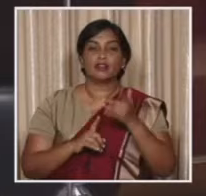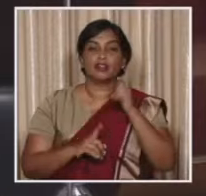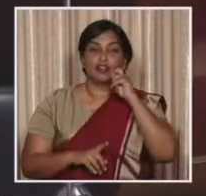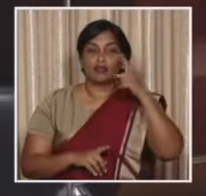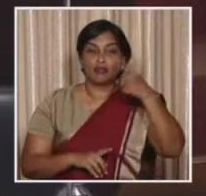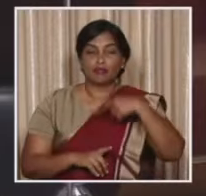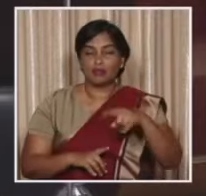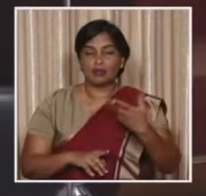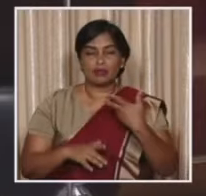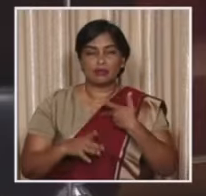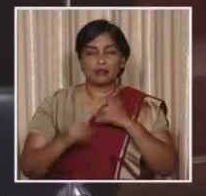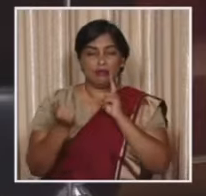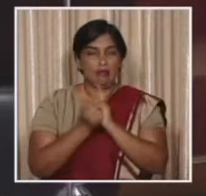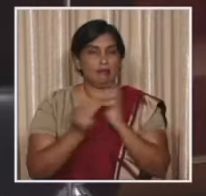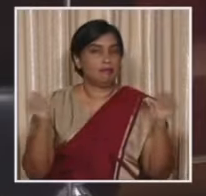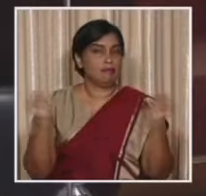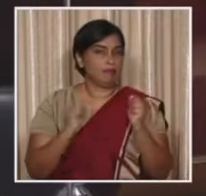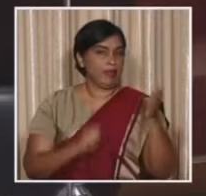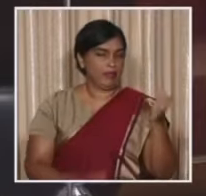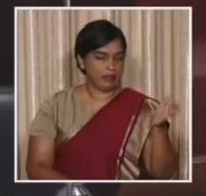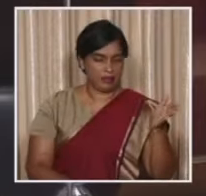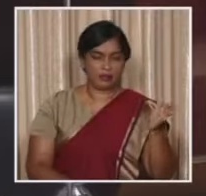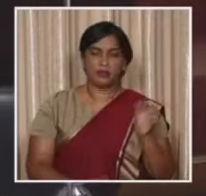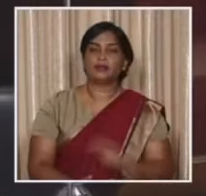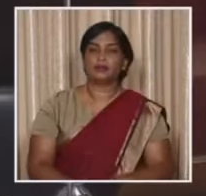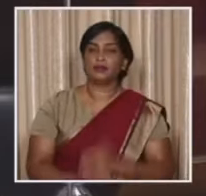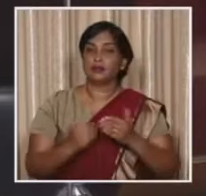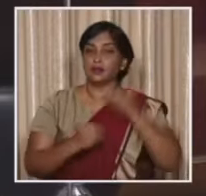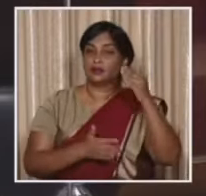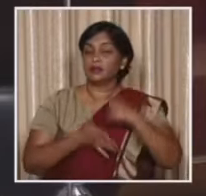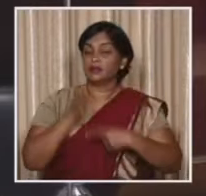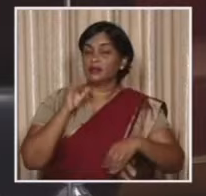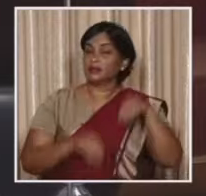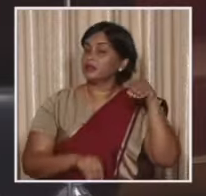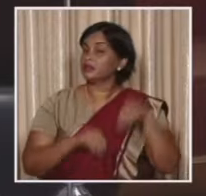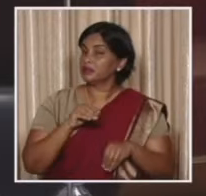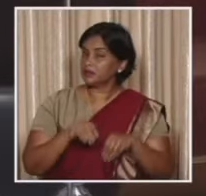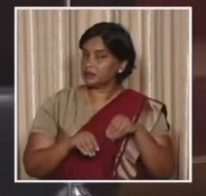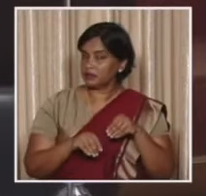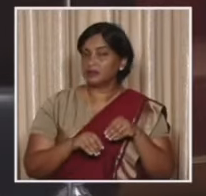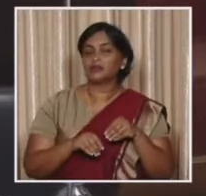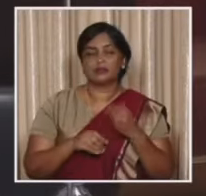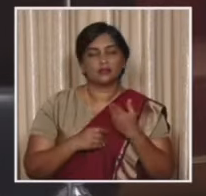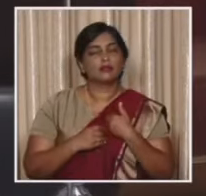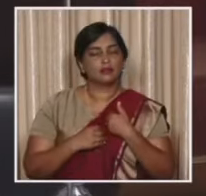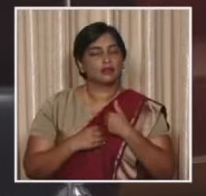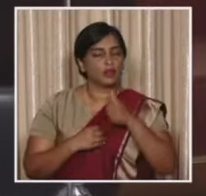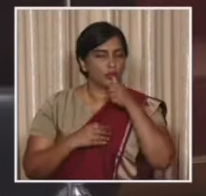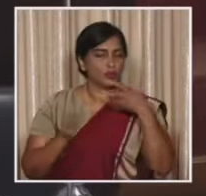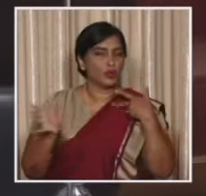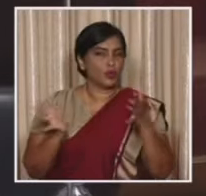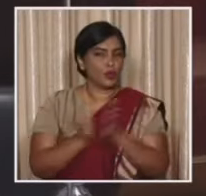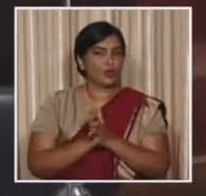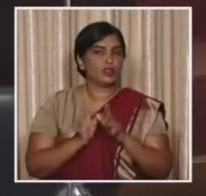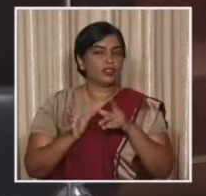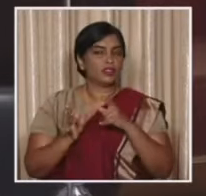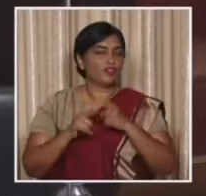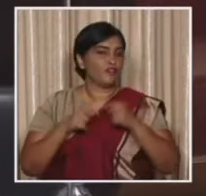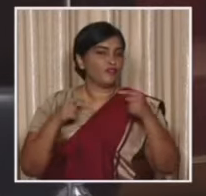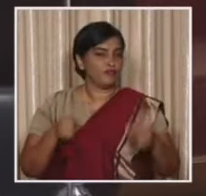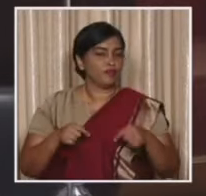ජනතාවට මුහුණ දෙන්න බයයි. ඉදිරි මැතිවරණ ගැන අපි ඒකාබද්ධ විපක්ෂයේ සංවිධානය